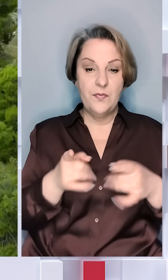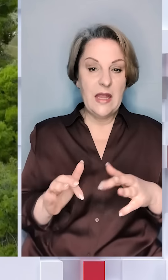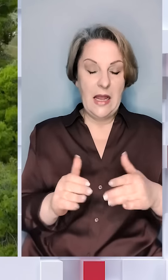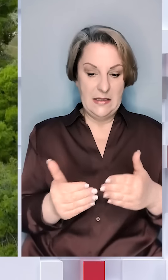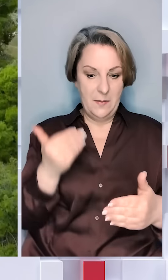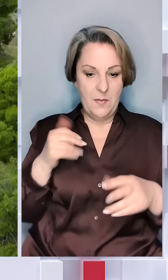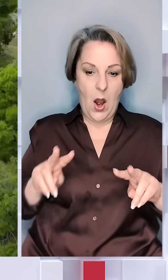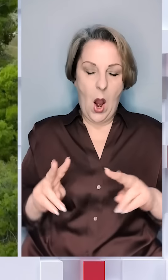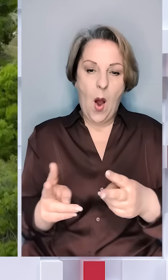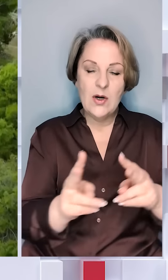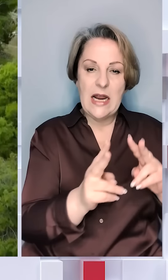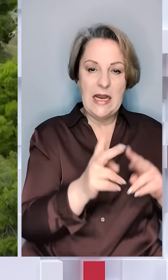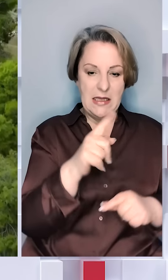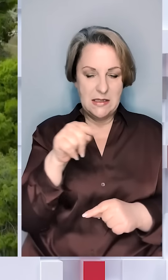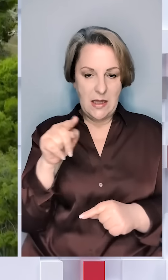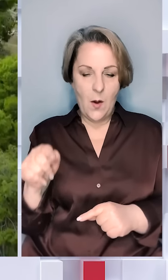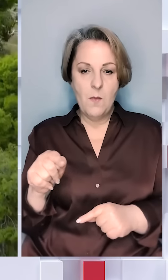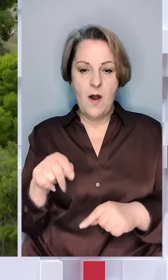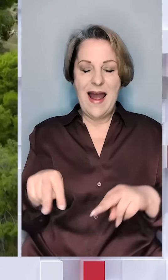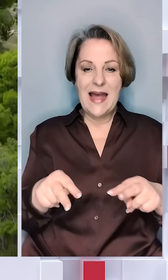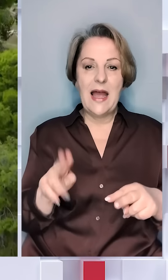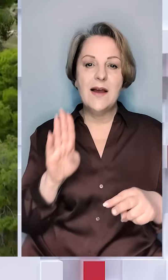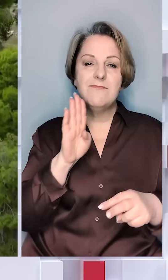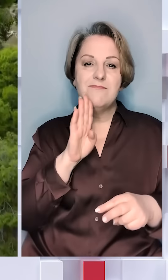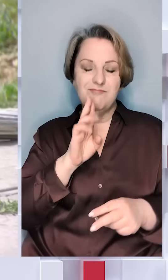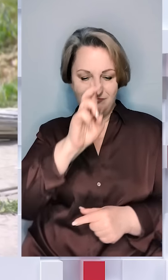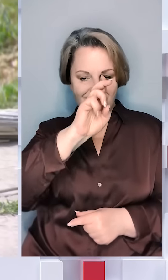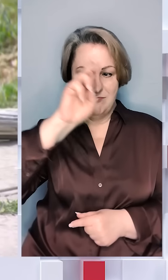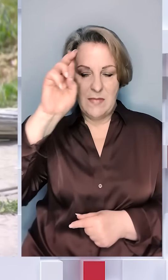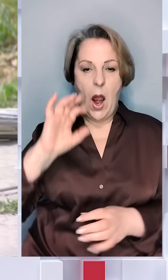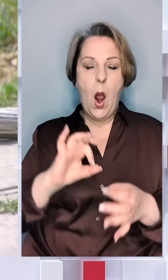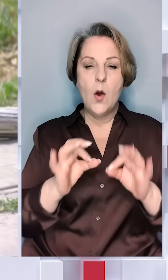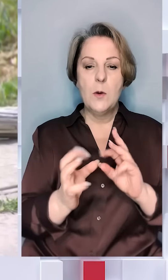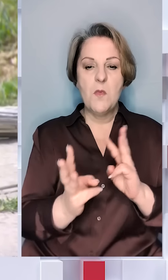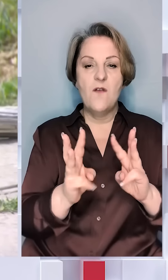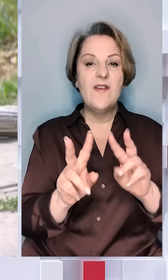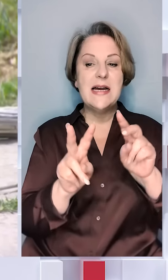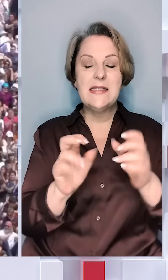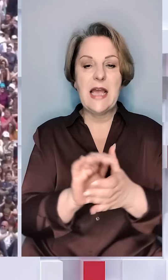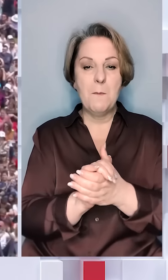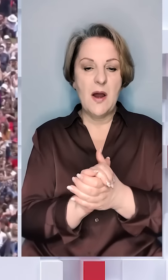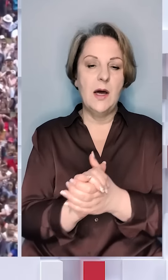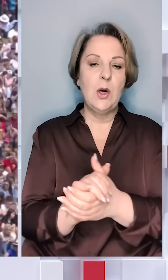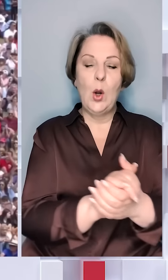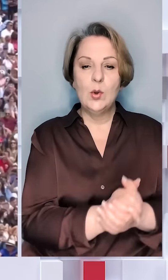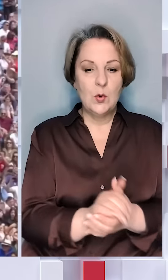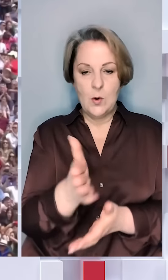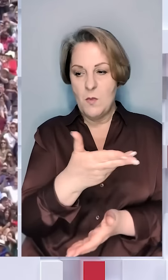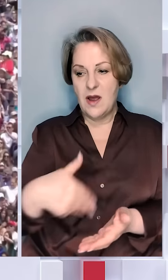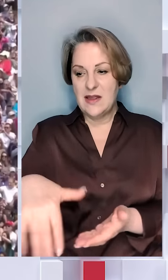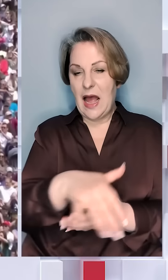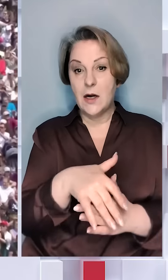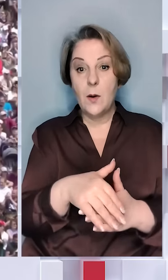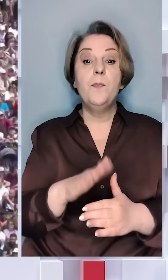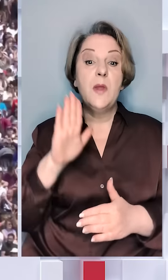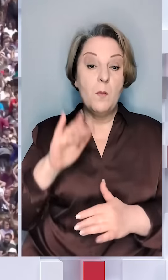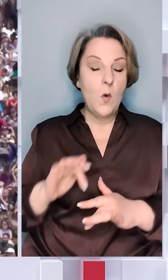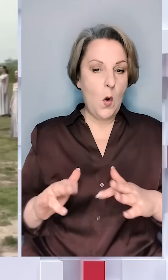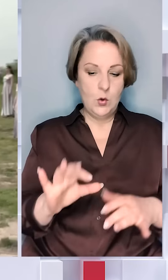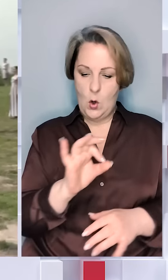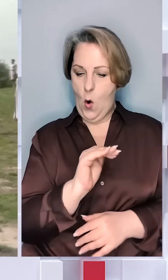Дійство передував хореографічний номер, традиційний танець жриць. Олімпійський вогонь є символом миру та дружби між народами. Відтак,